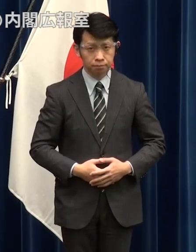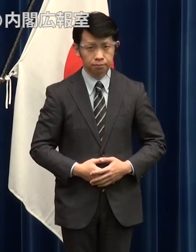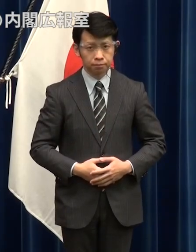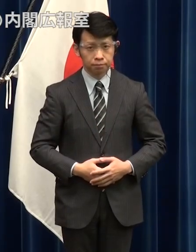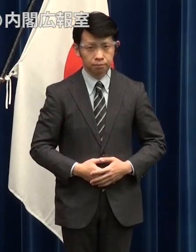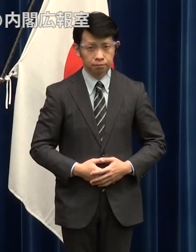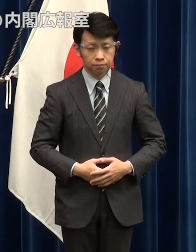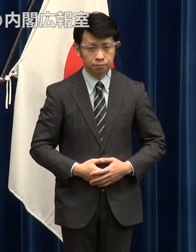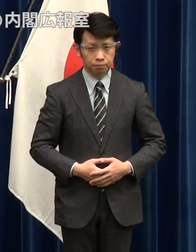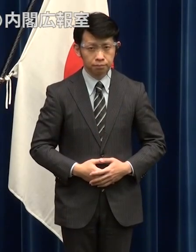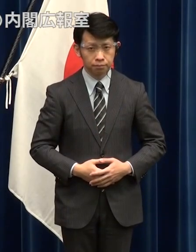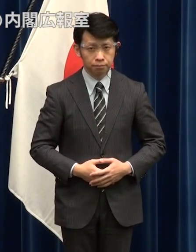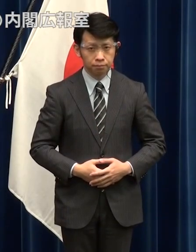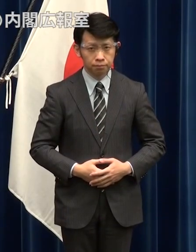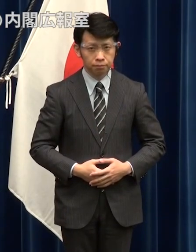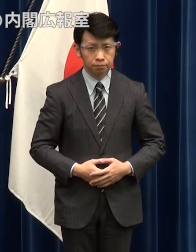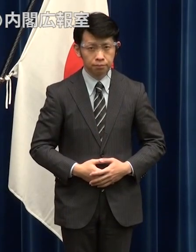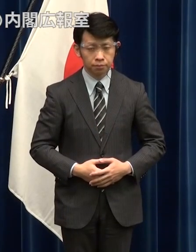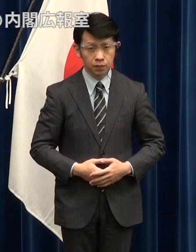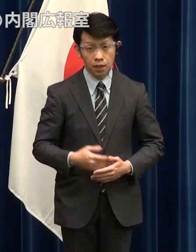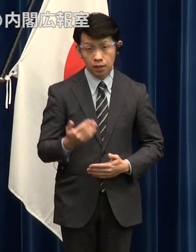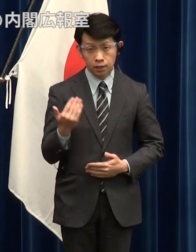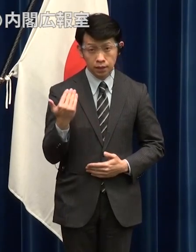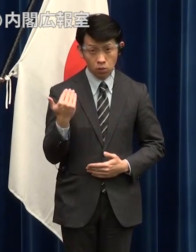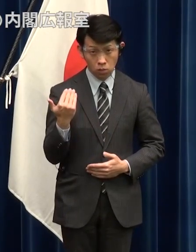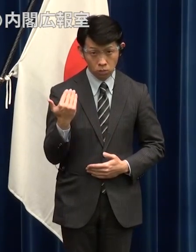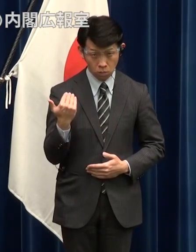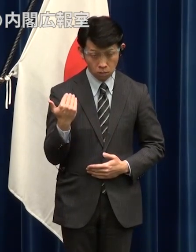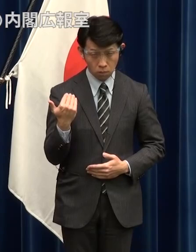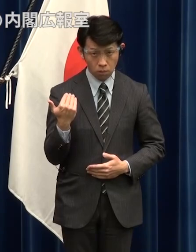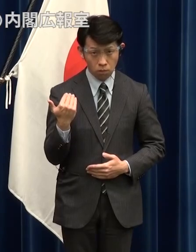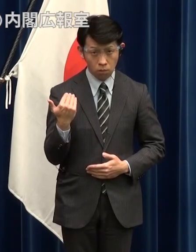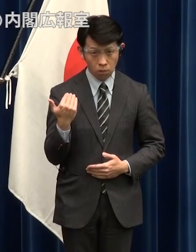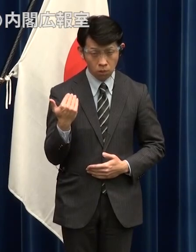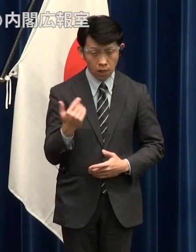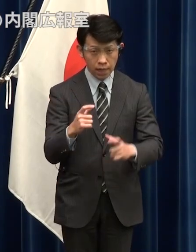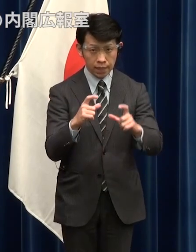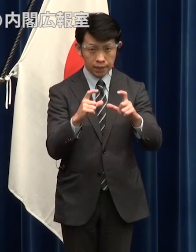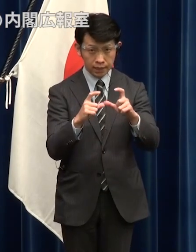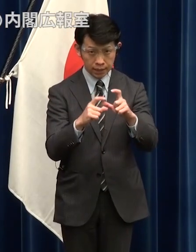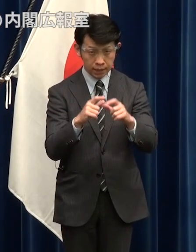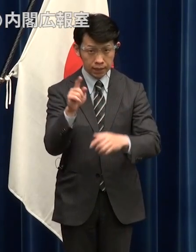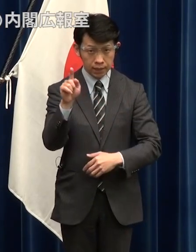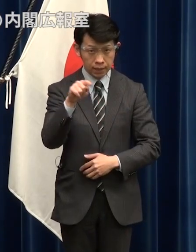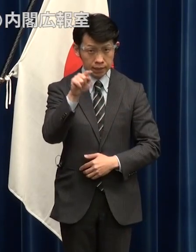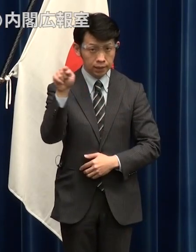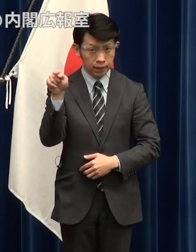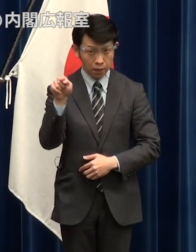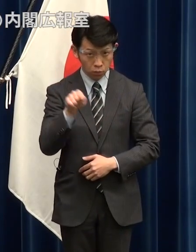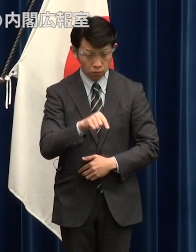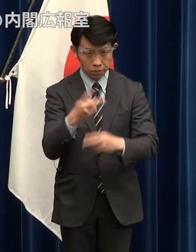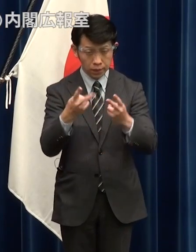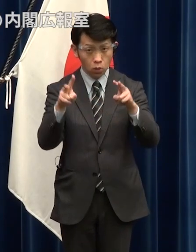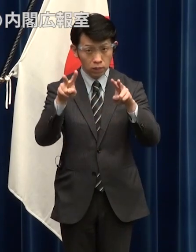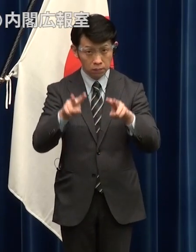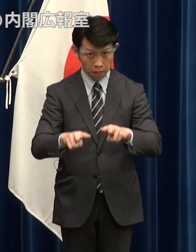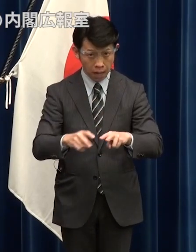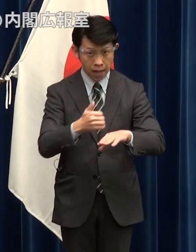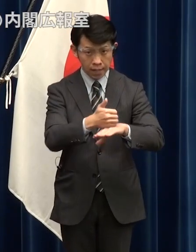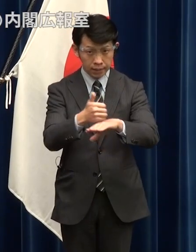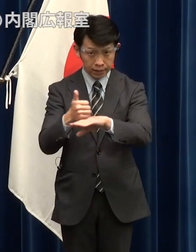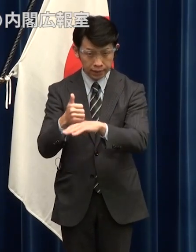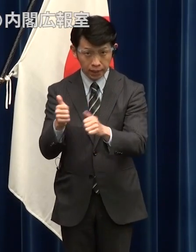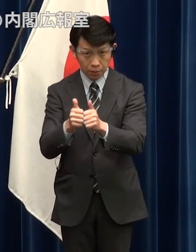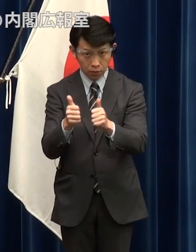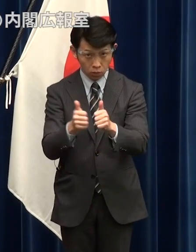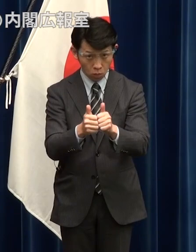毎日新聞の高橋です、はい。先ほど G7 広島サミットに向けてですね、5月までに首脳会